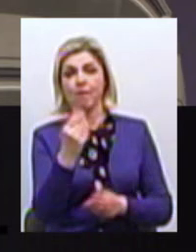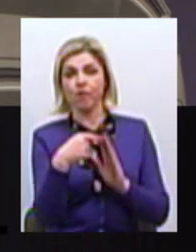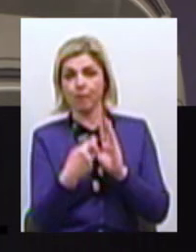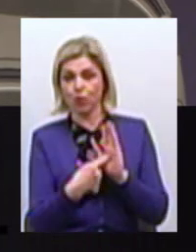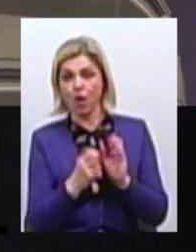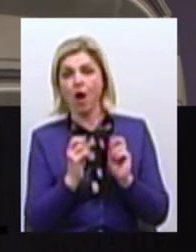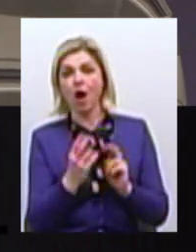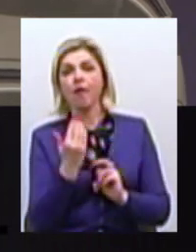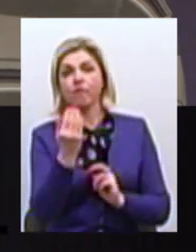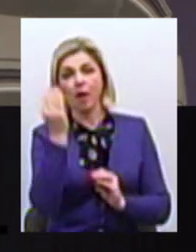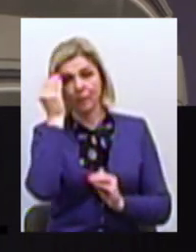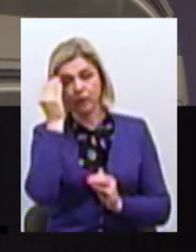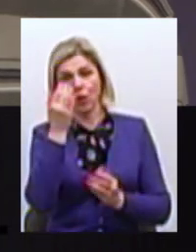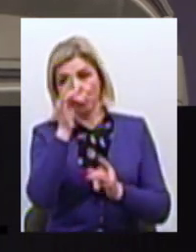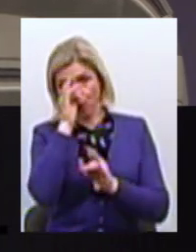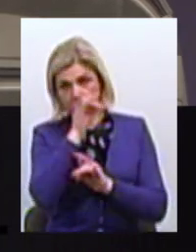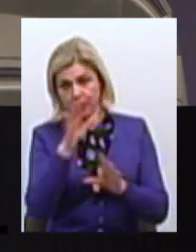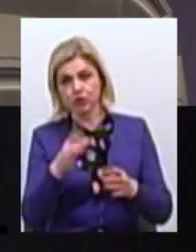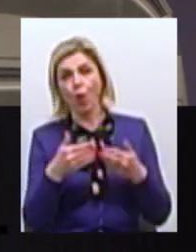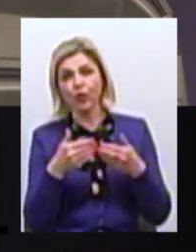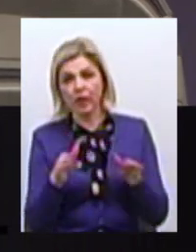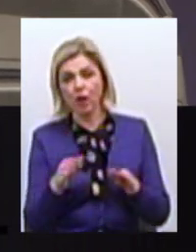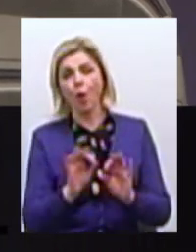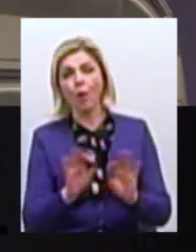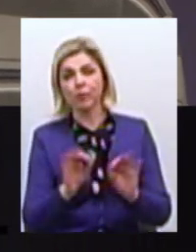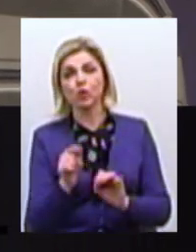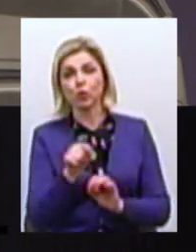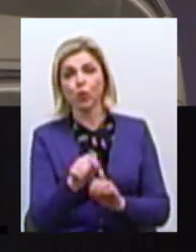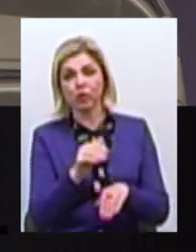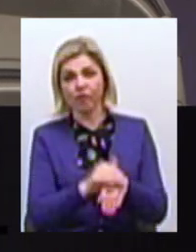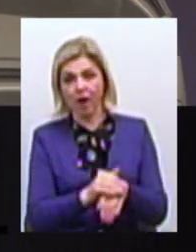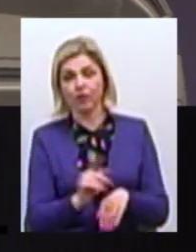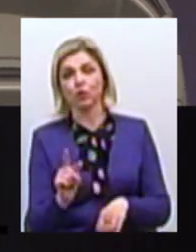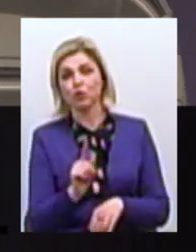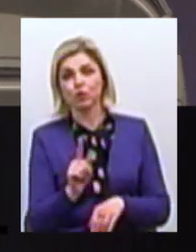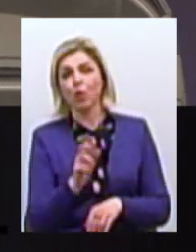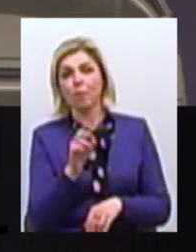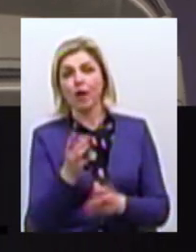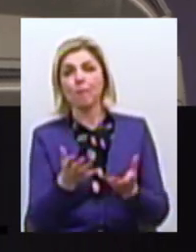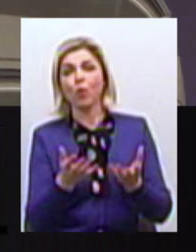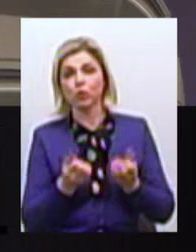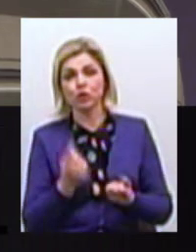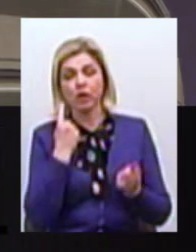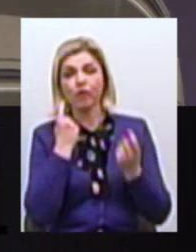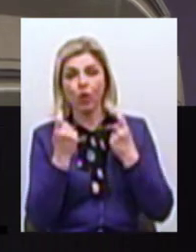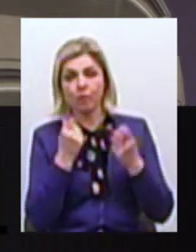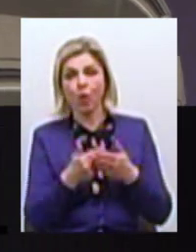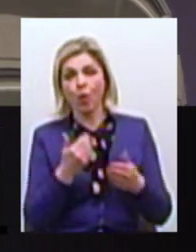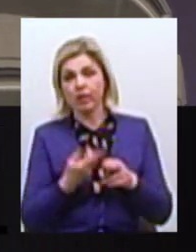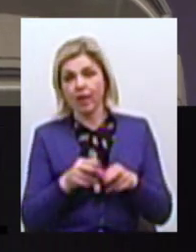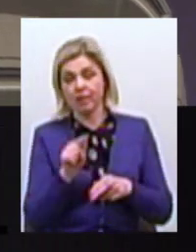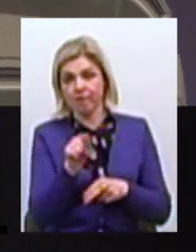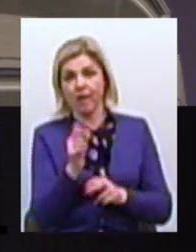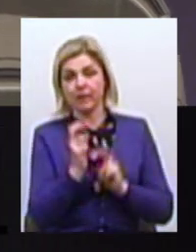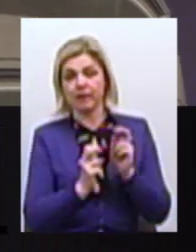Как он с точки зрения публичности, открытости объяснит тот факт, что, чтобы получить информацию от этого